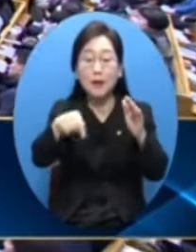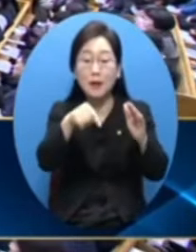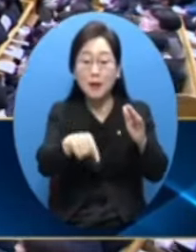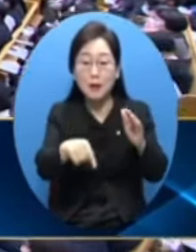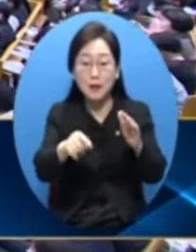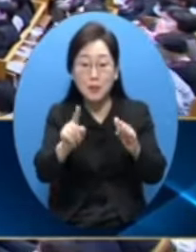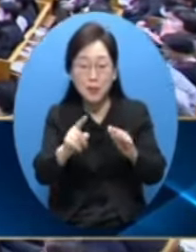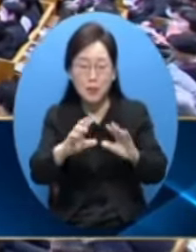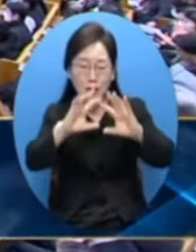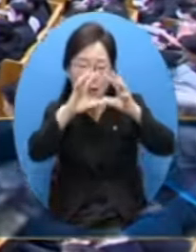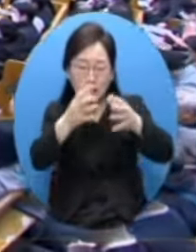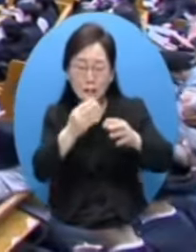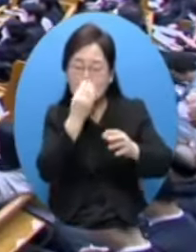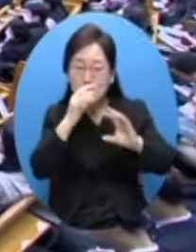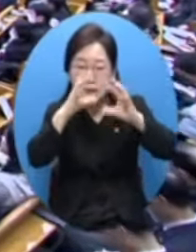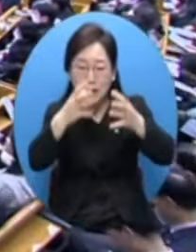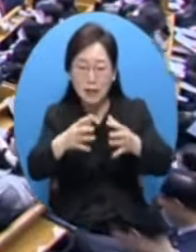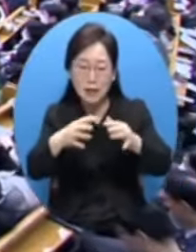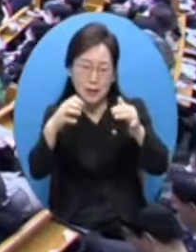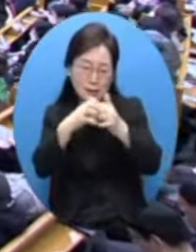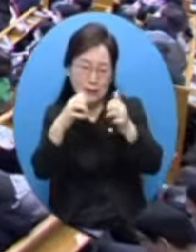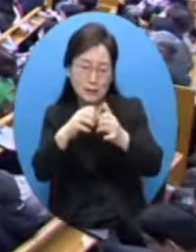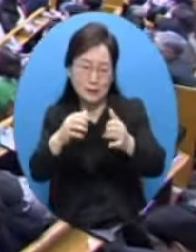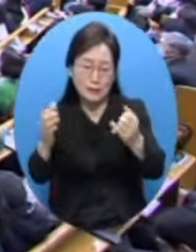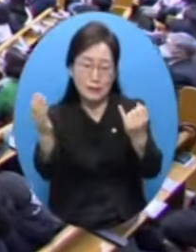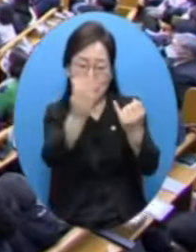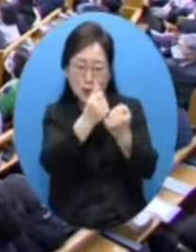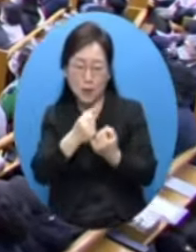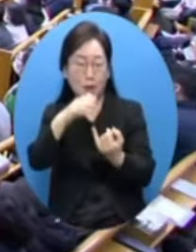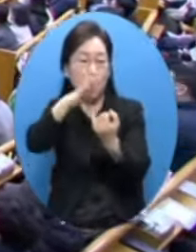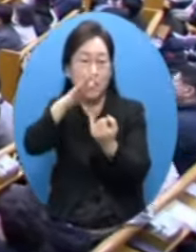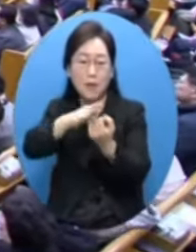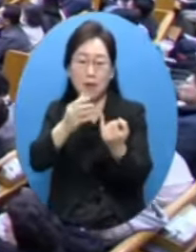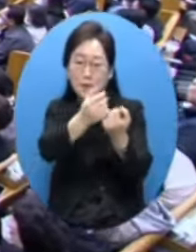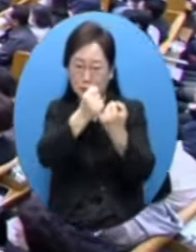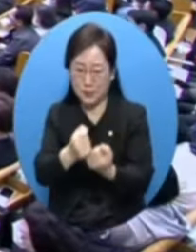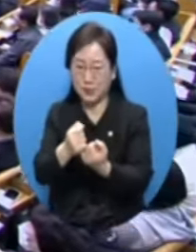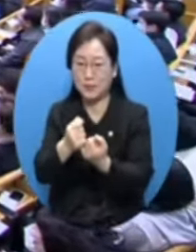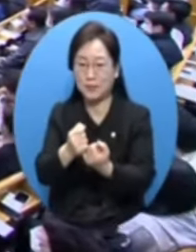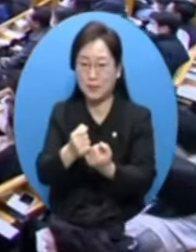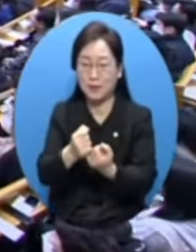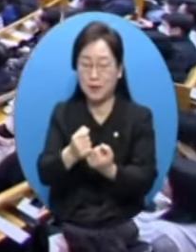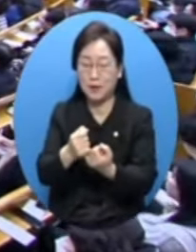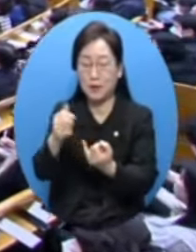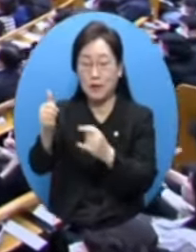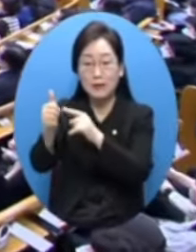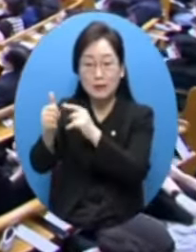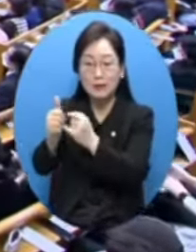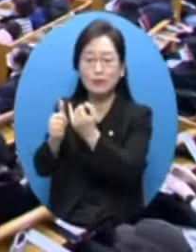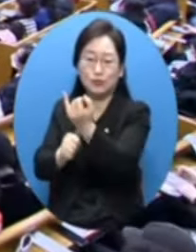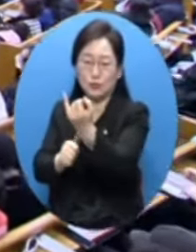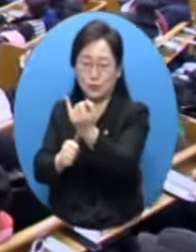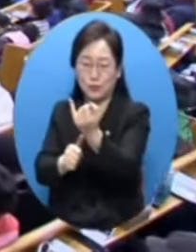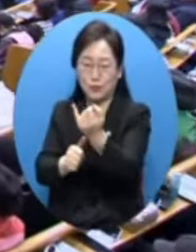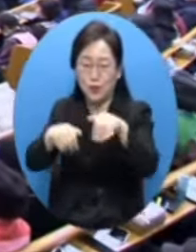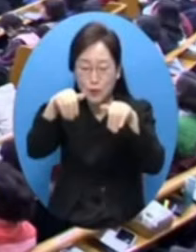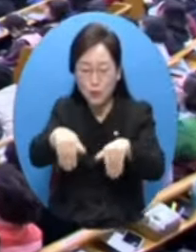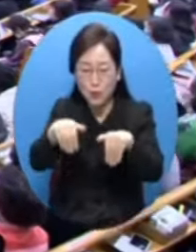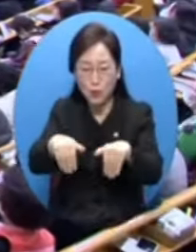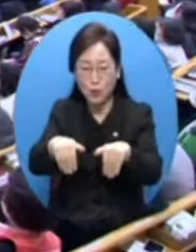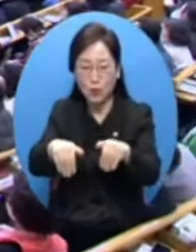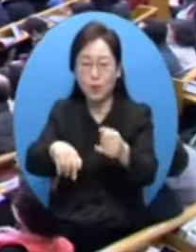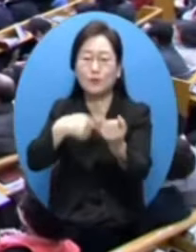이스라엘에서 포로 잡혀온 어린 소녀가 있었는데 이 어린 소녀가 나만 장군의 부인의 몸종으로 이러고 있었습니다.